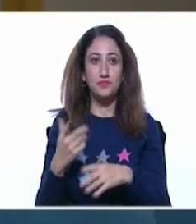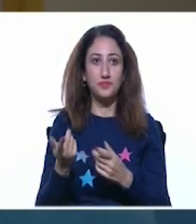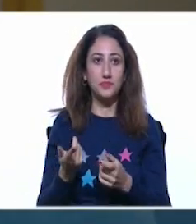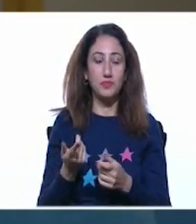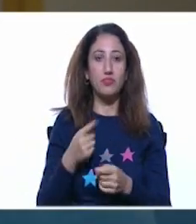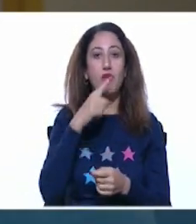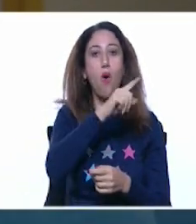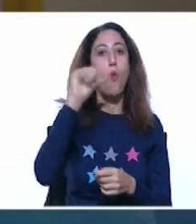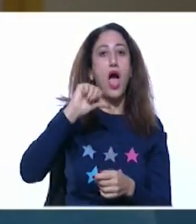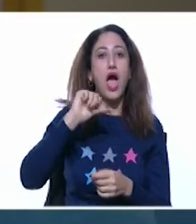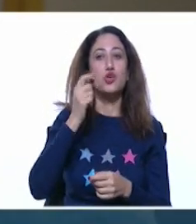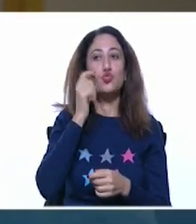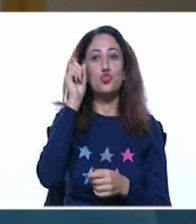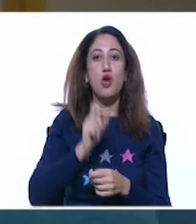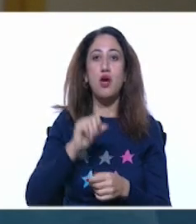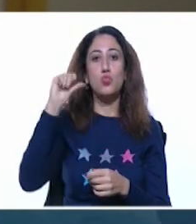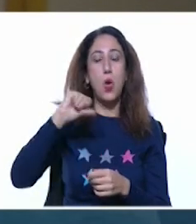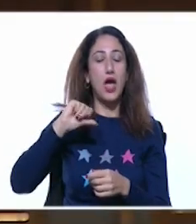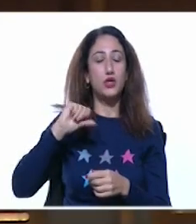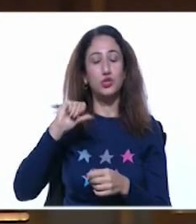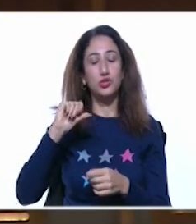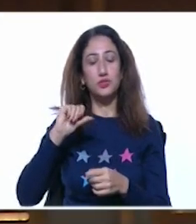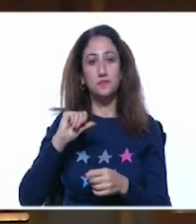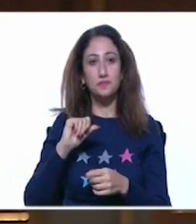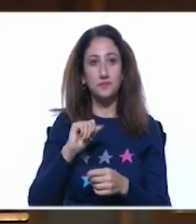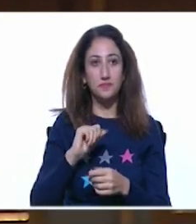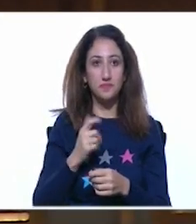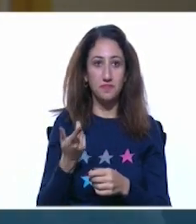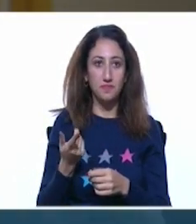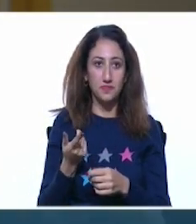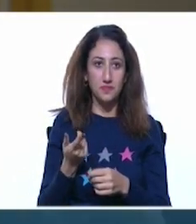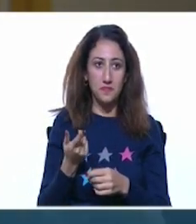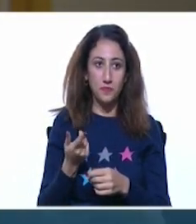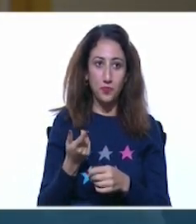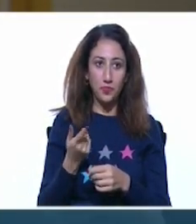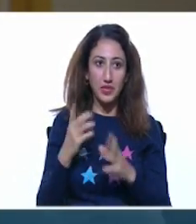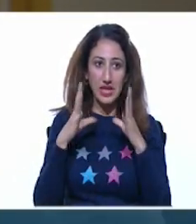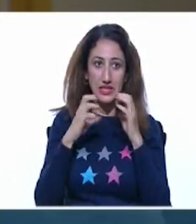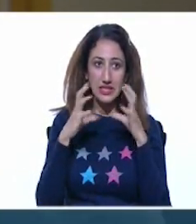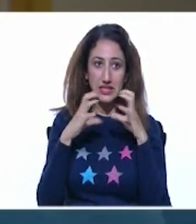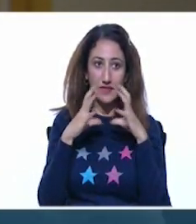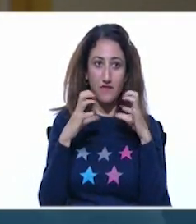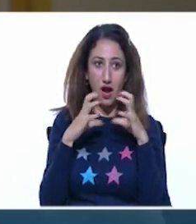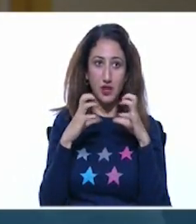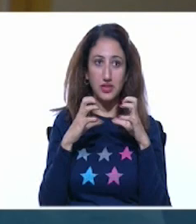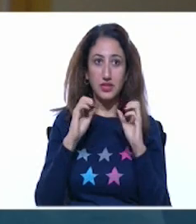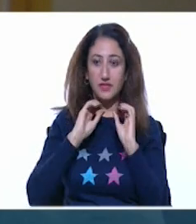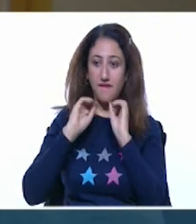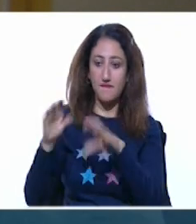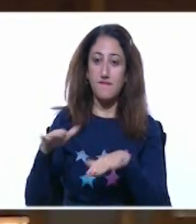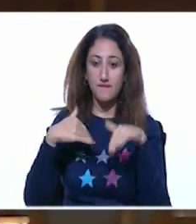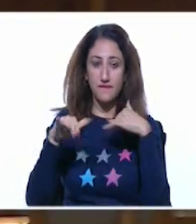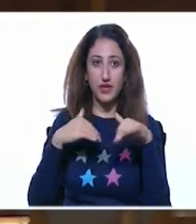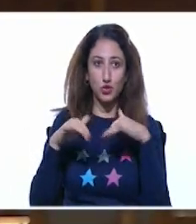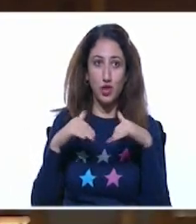حركات واطيه. دي حركات؟ حاجه تانية. هي الوطيه حركات بس دي سمات شخصيه. الحاجات الواطيه اللي عنده هو كان ليها تبرير. انت بتدافع عن